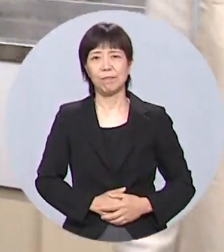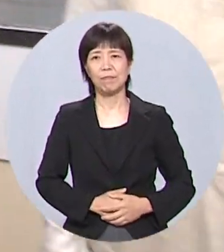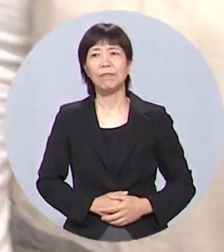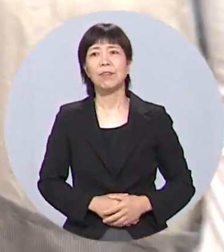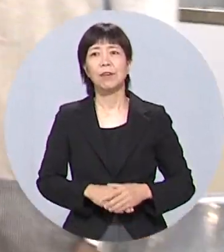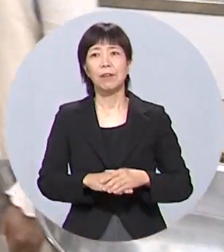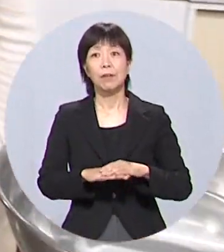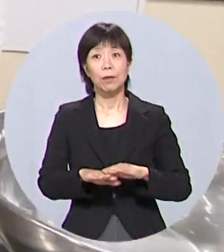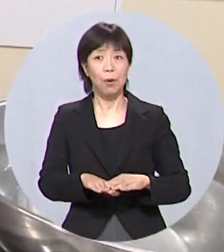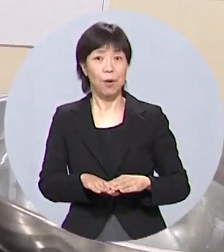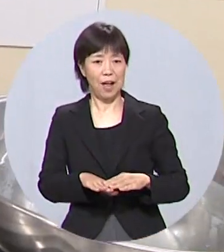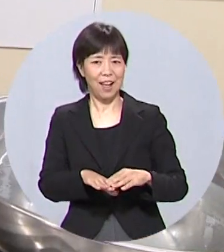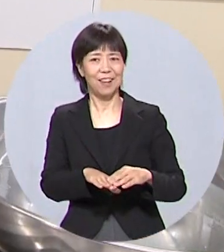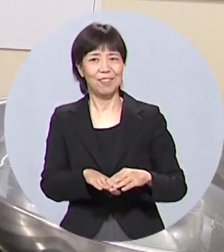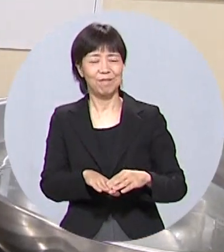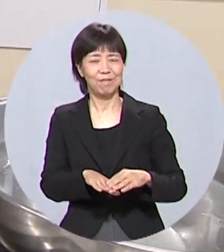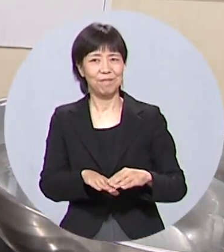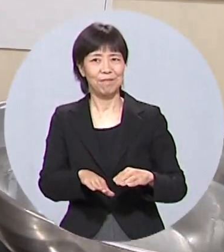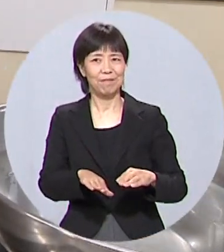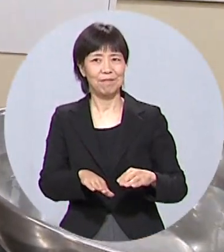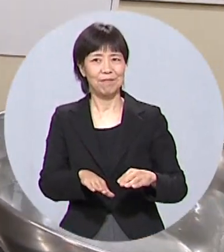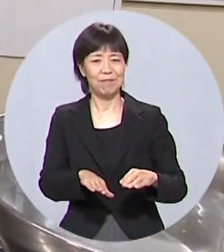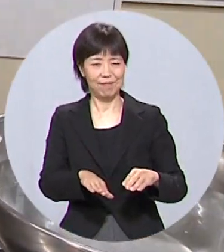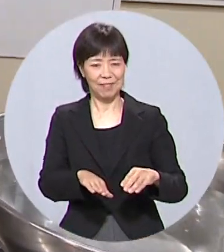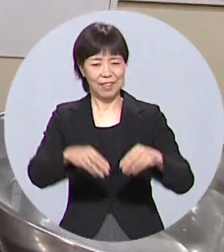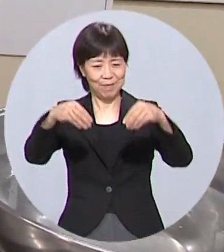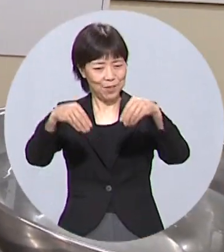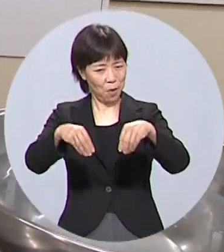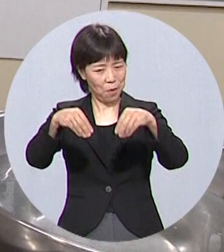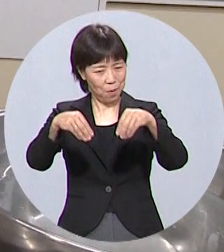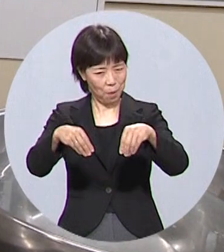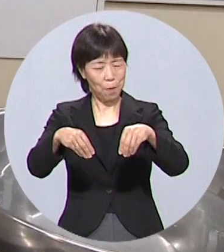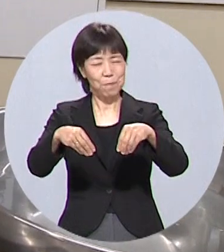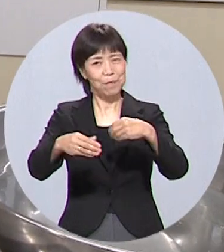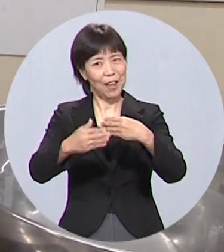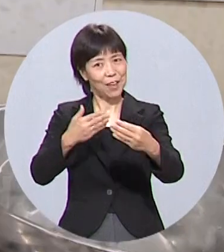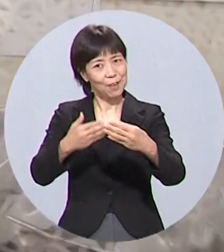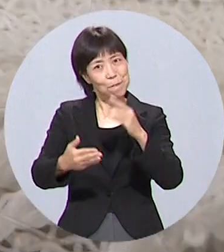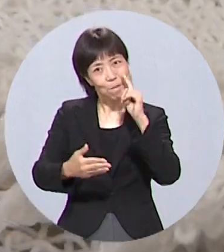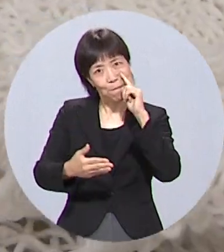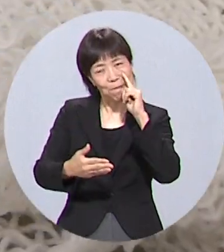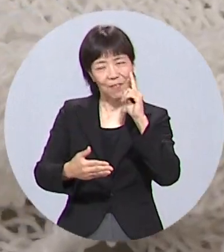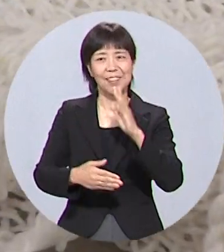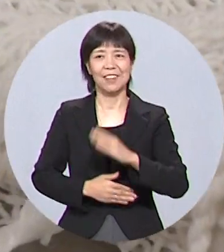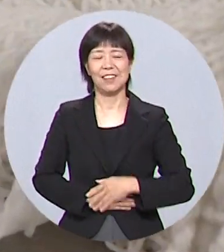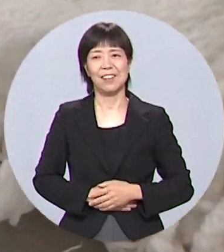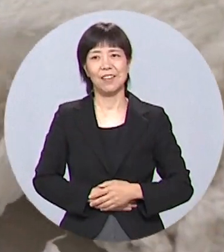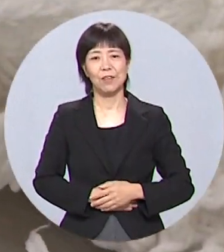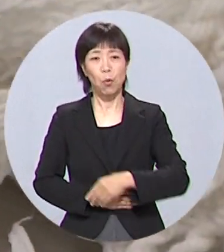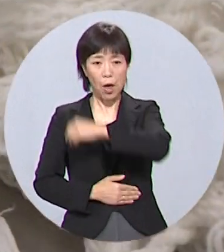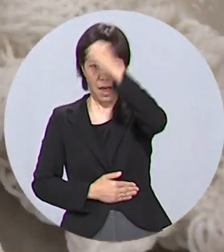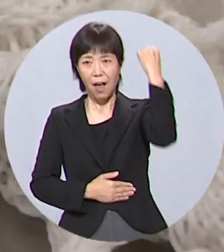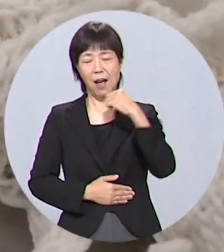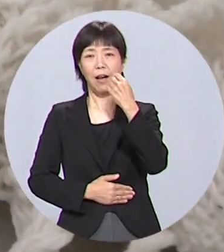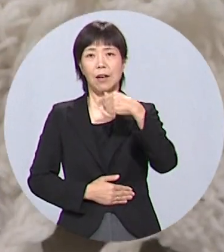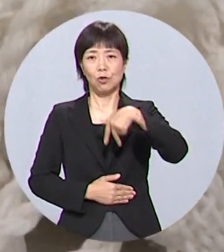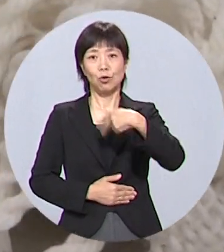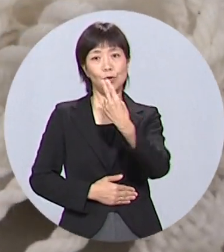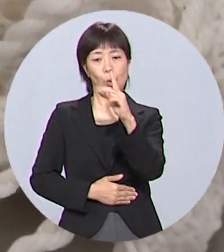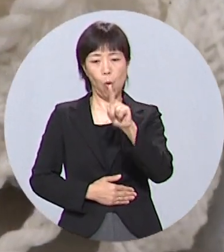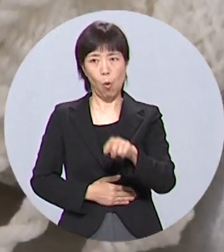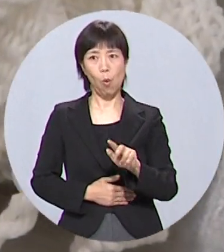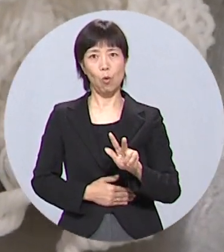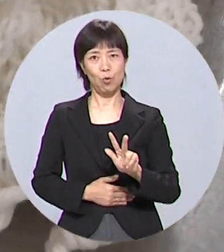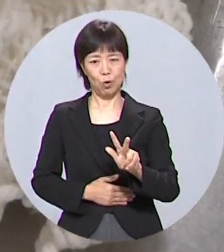今日はアンゴラさんに特別に染色をしていただきたいと思います。こちらストールで、 ストールだ、 はい、柄